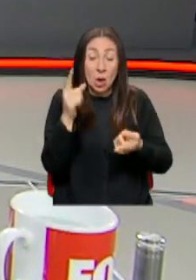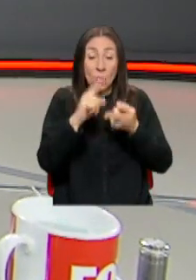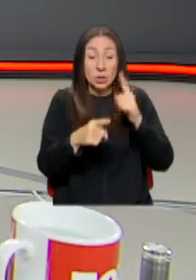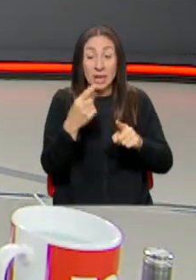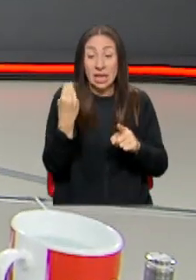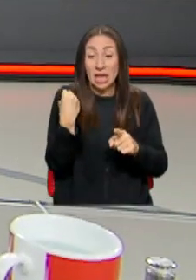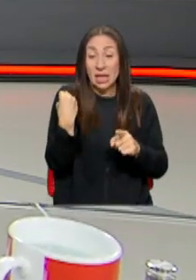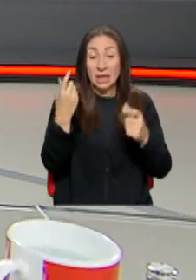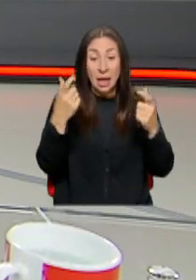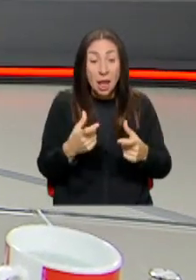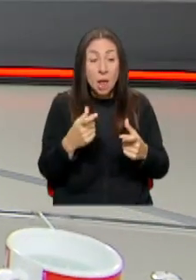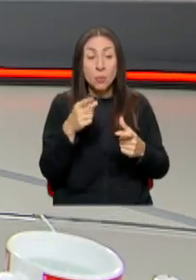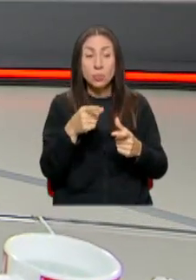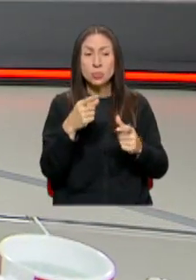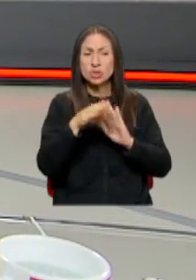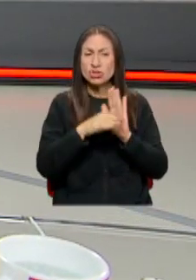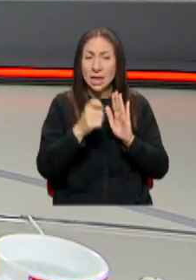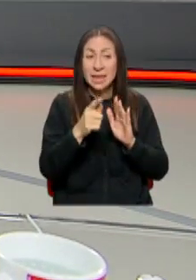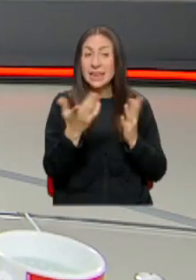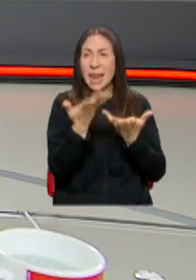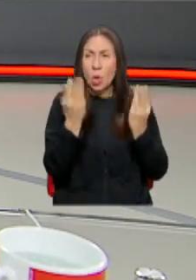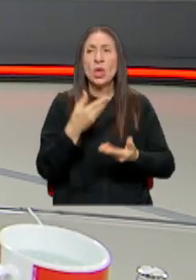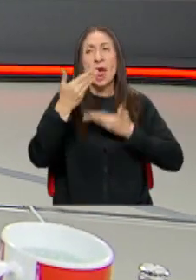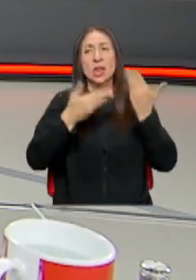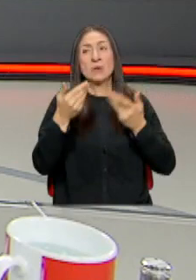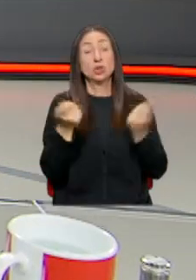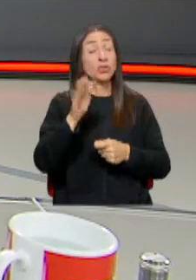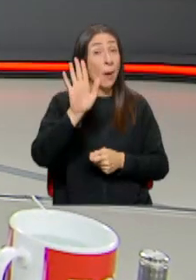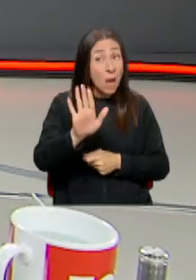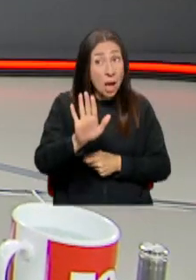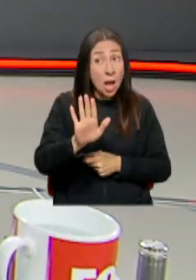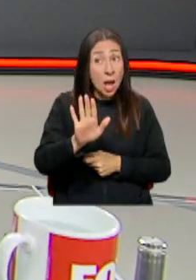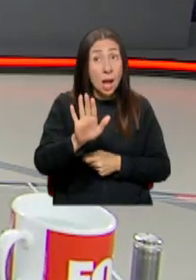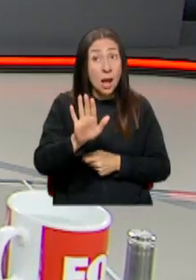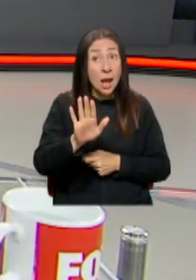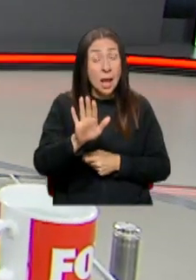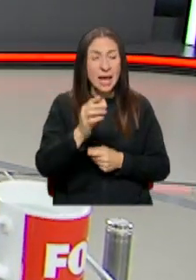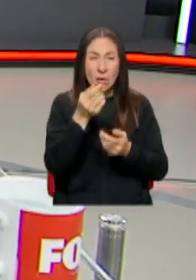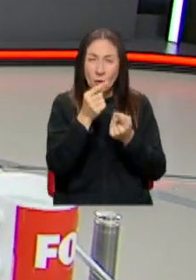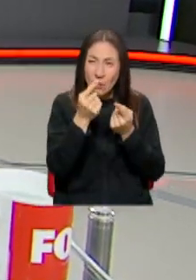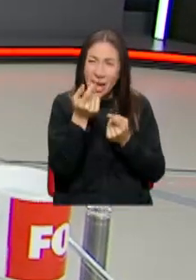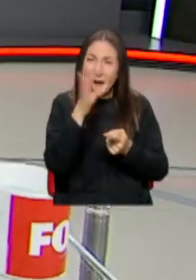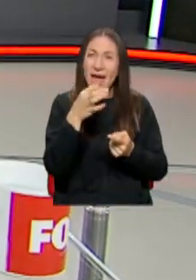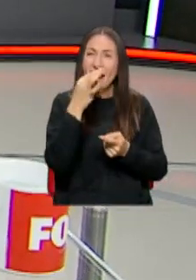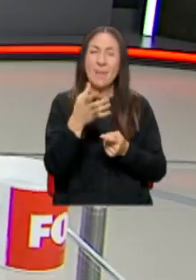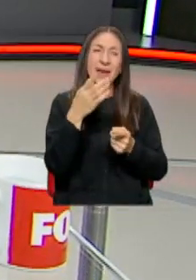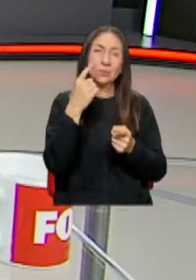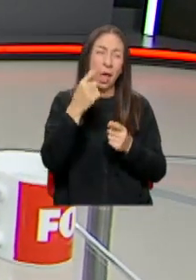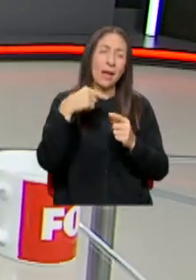Siyaset, yeni koşullar, bunların üstünde duracağız, neler olduklarını anlatmaya çalışacağım ama peyderpey her haber